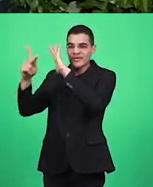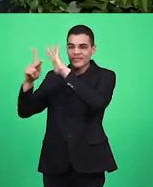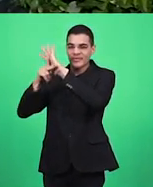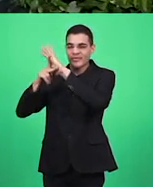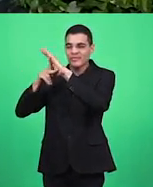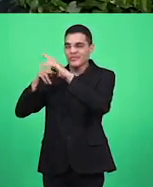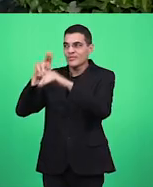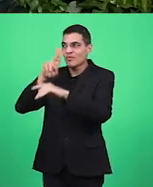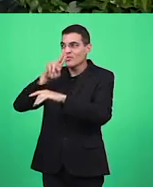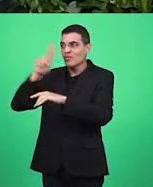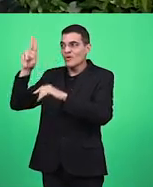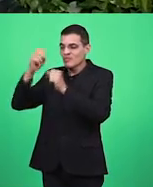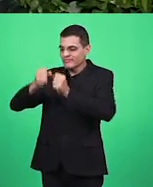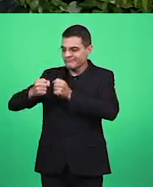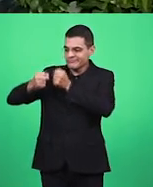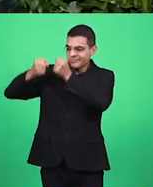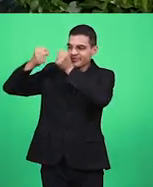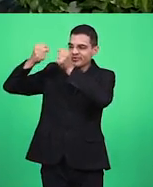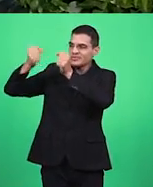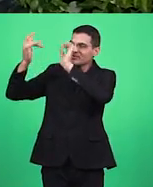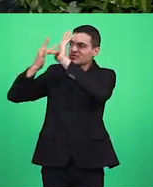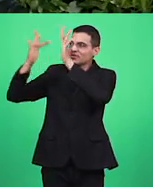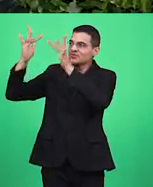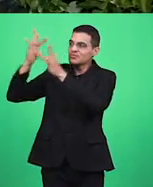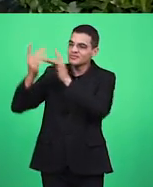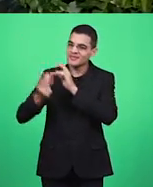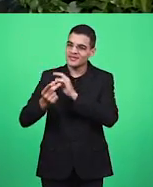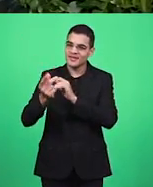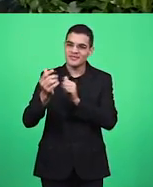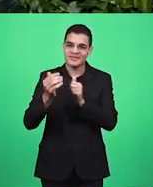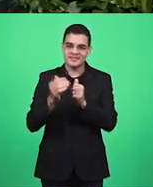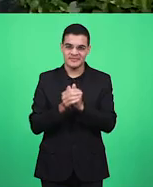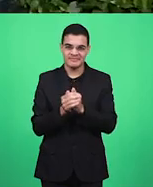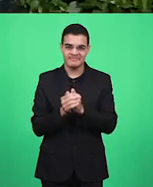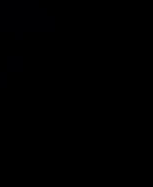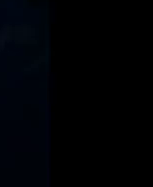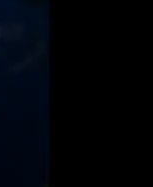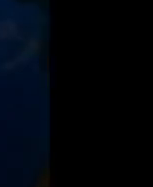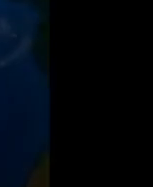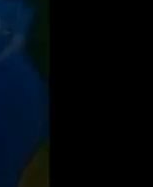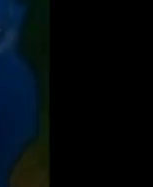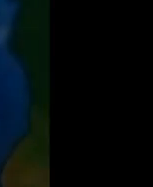и честь и поклонение Бога Всемогущего, сегодня и во веки. Аминь.